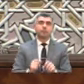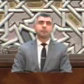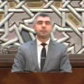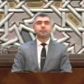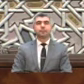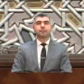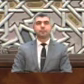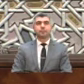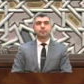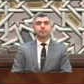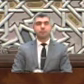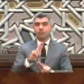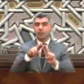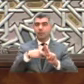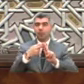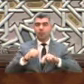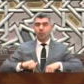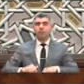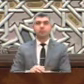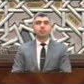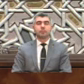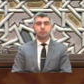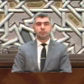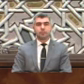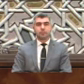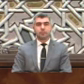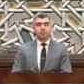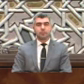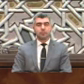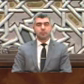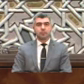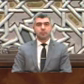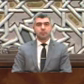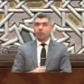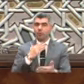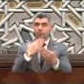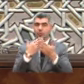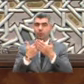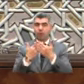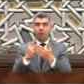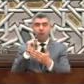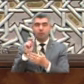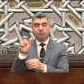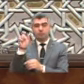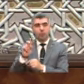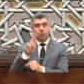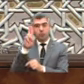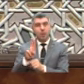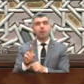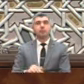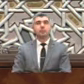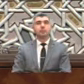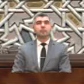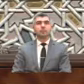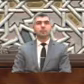نائب محترم. كلمة لكم سيد الوزير، تفضلوا. شكرا سيد نائب محترم على هذا السؤال. من